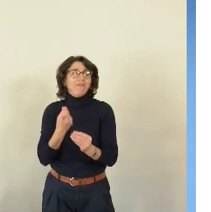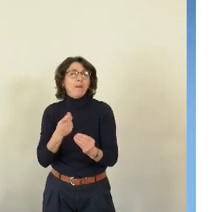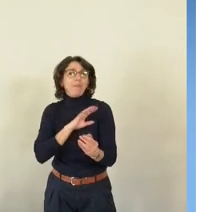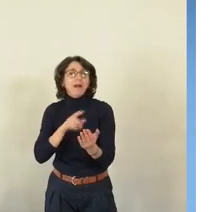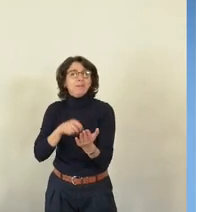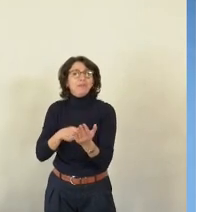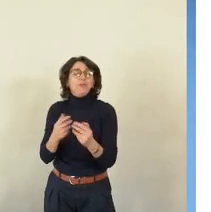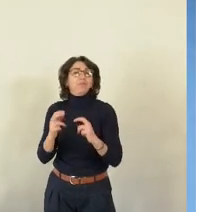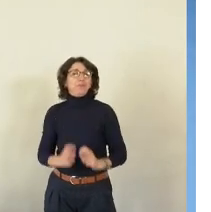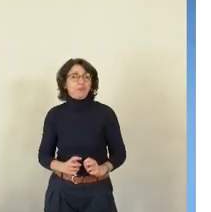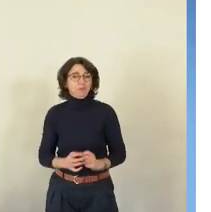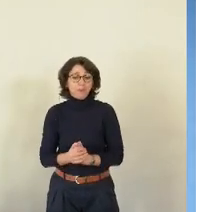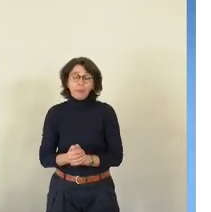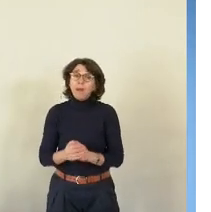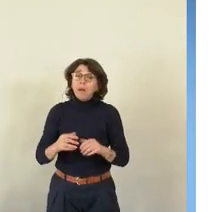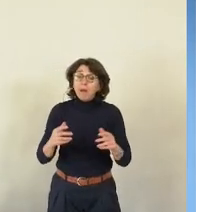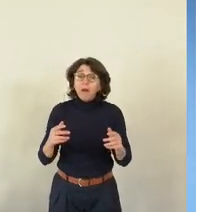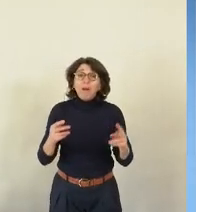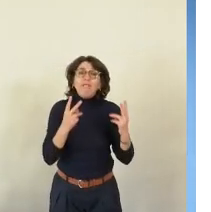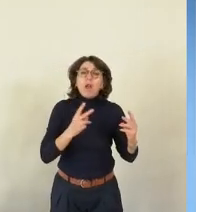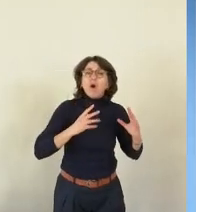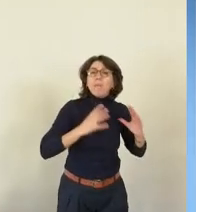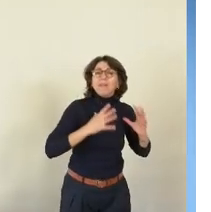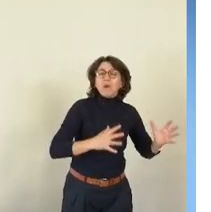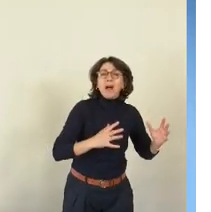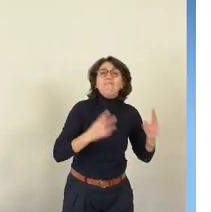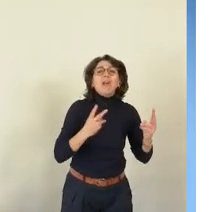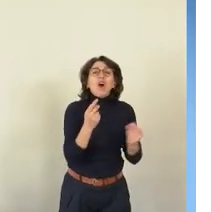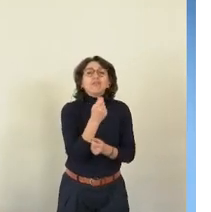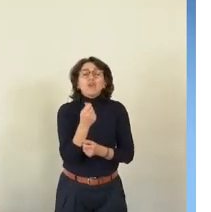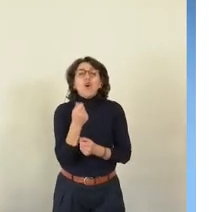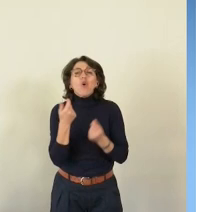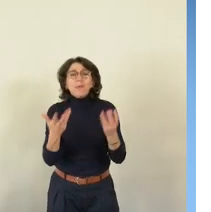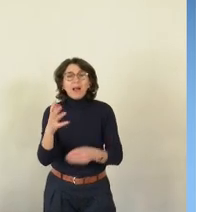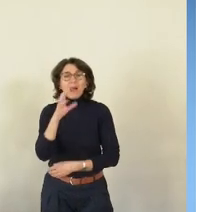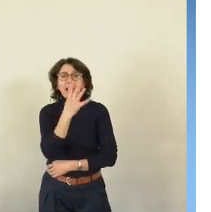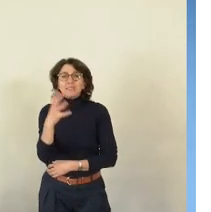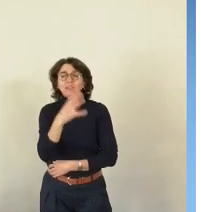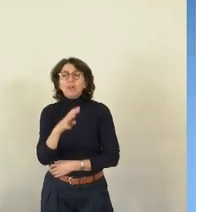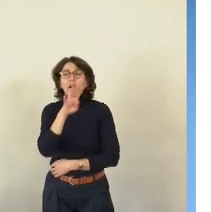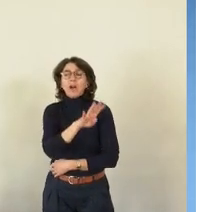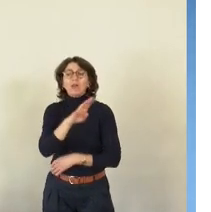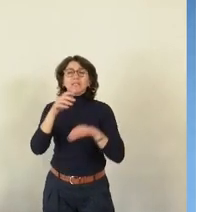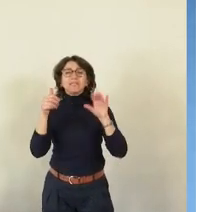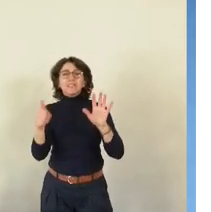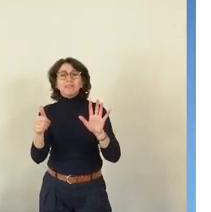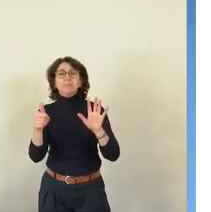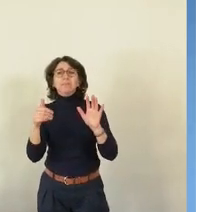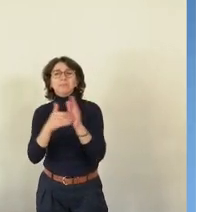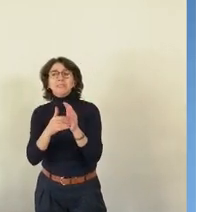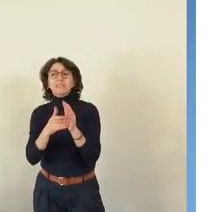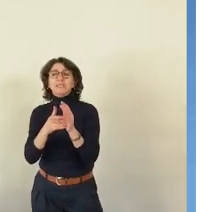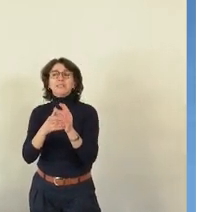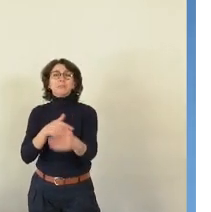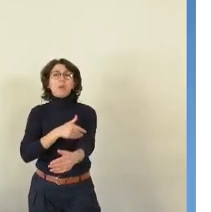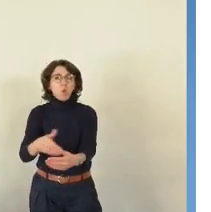monétaire le bénévolat est équivalent à 546000 millions d'euros il représente autant que la valeur monétaire